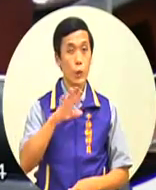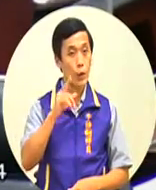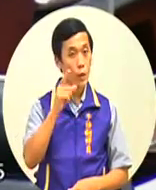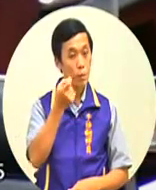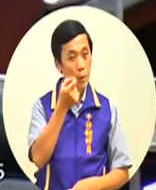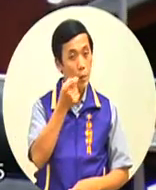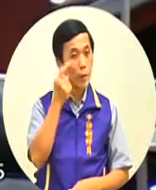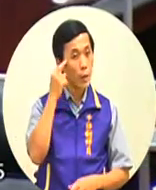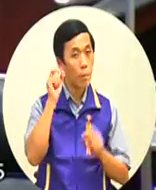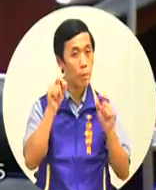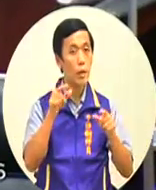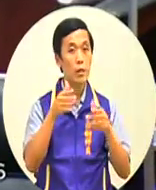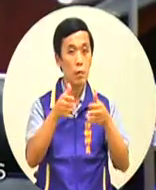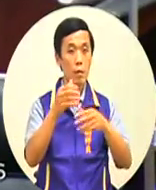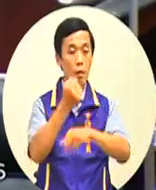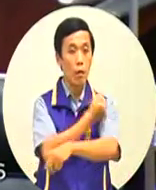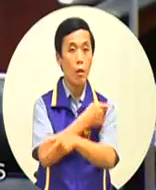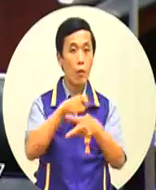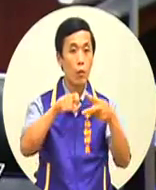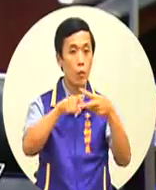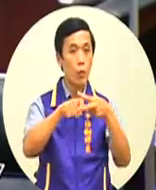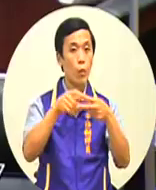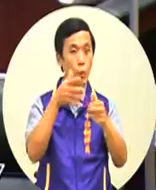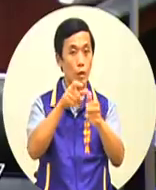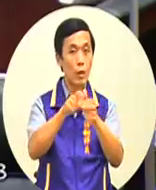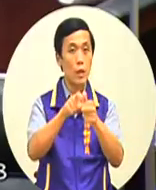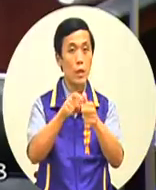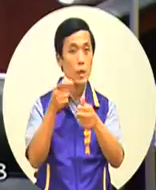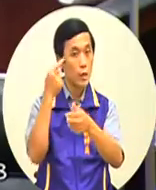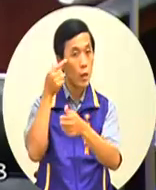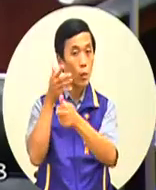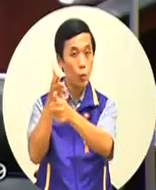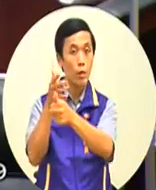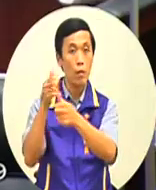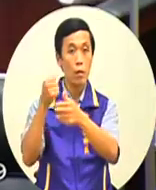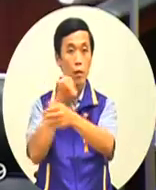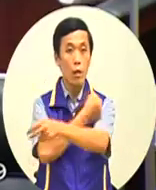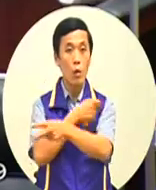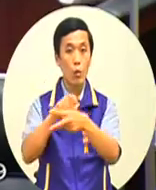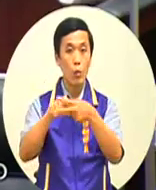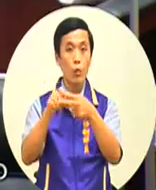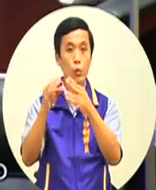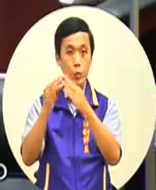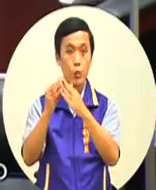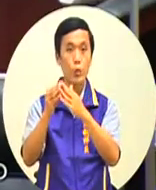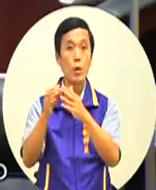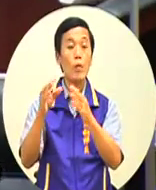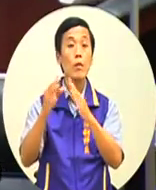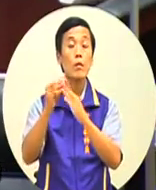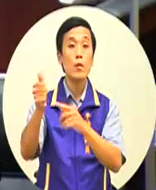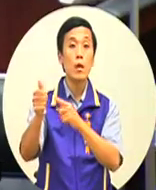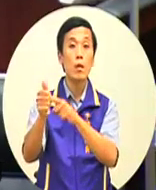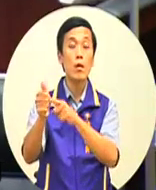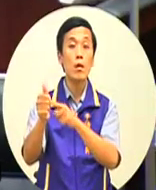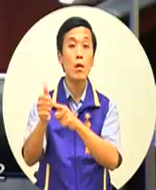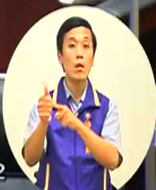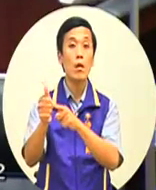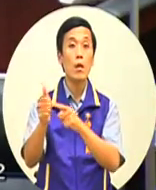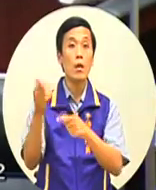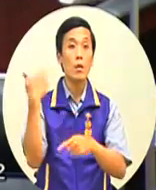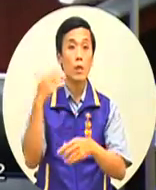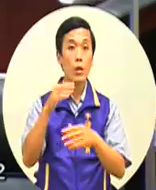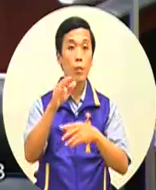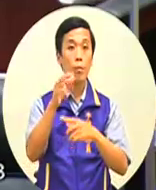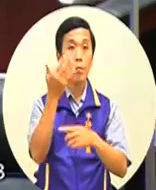那个劳工的问题了哈。请市劳工局啊，局长，因为刚迷东野莲的问题